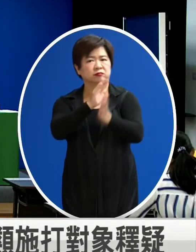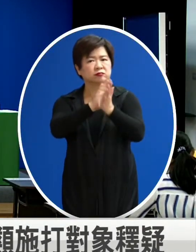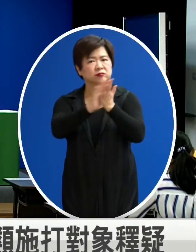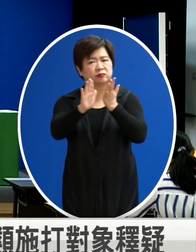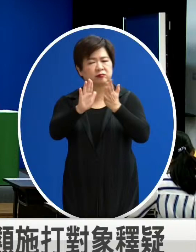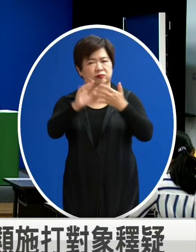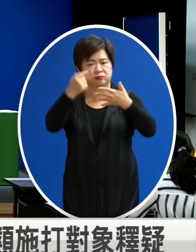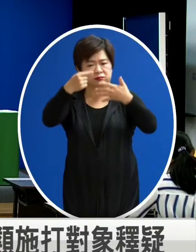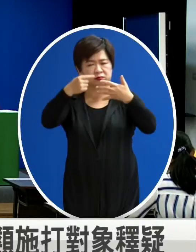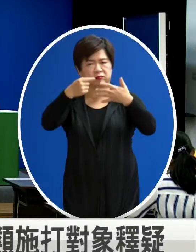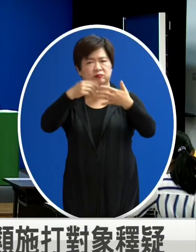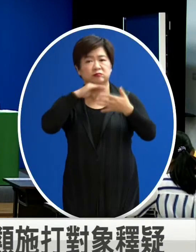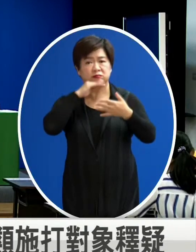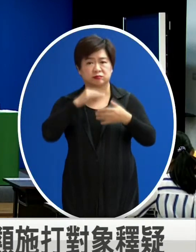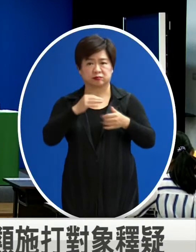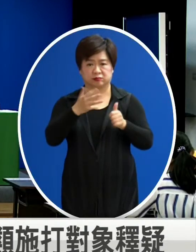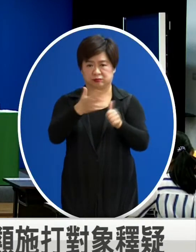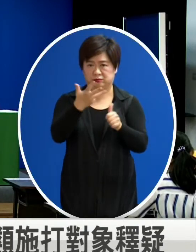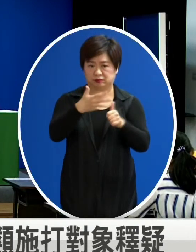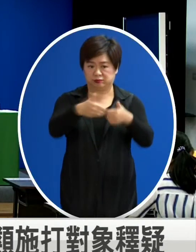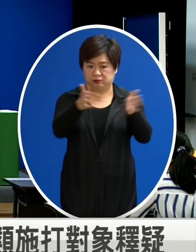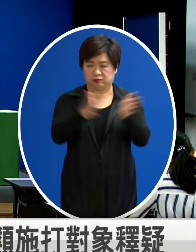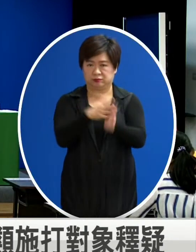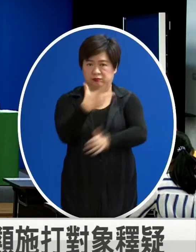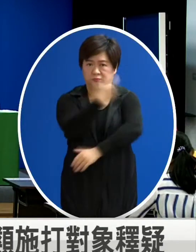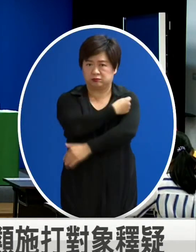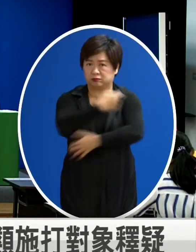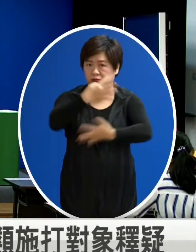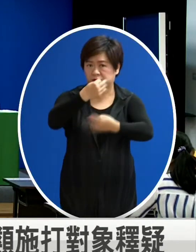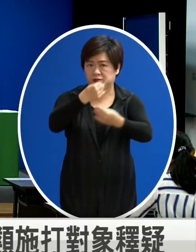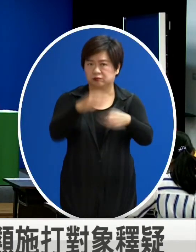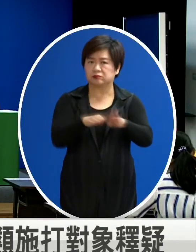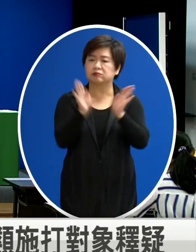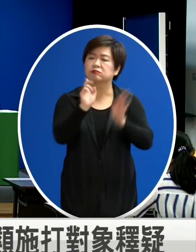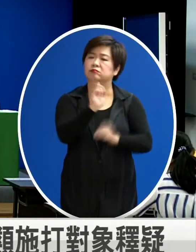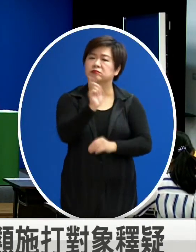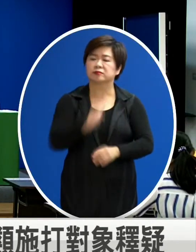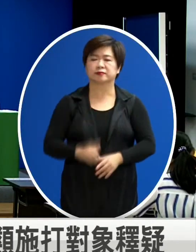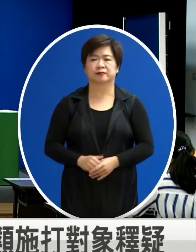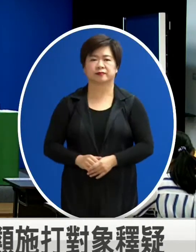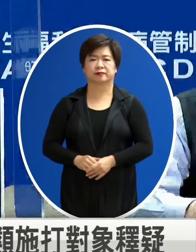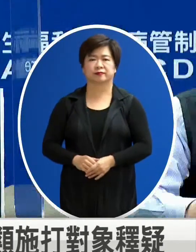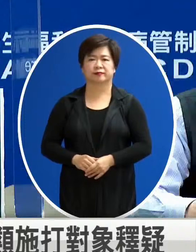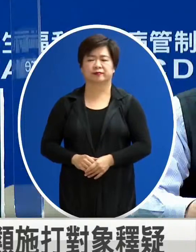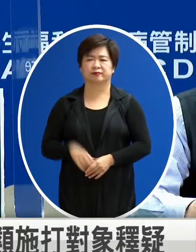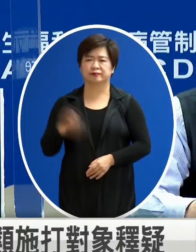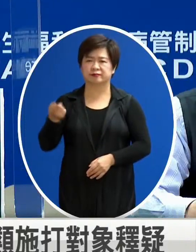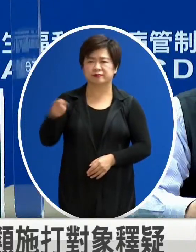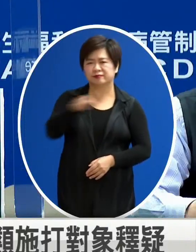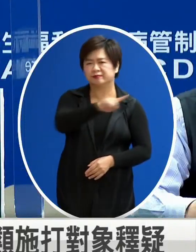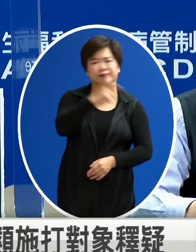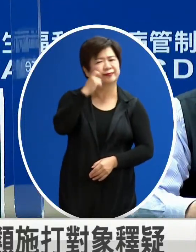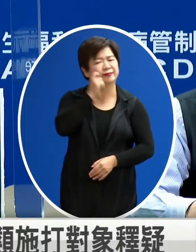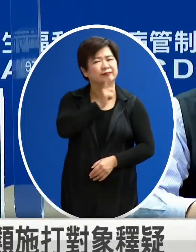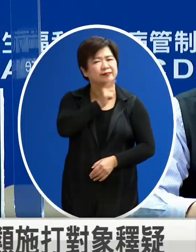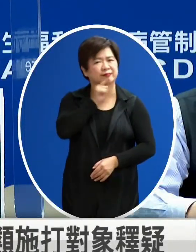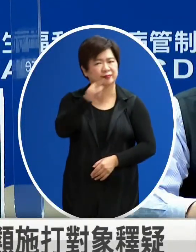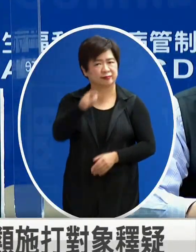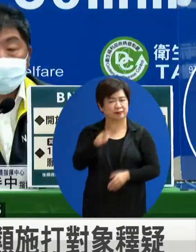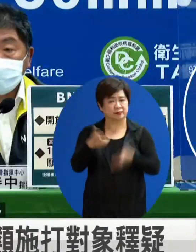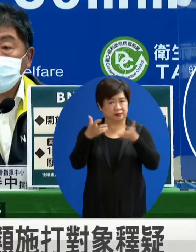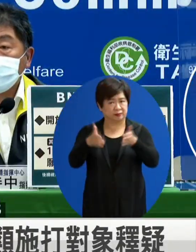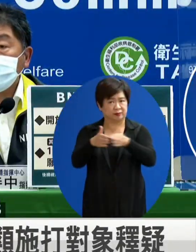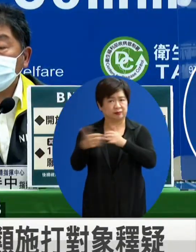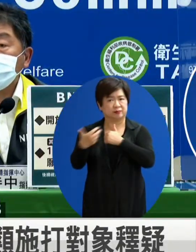在第8轮来进行吗？然后大概是什么时候？然后 轮次很难说了你的重点应该就是